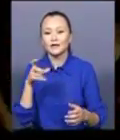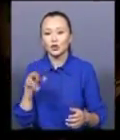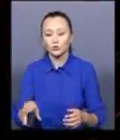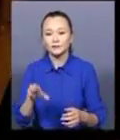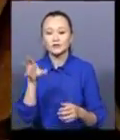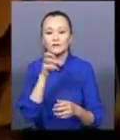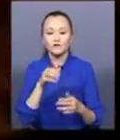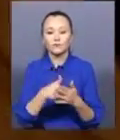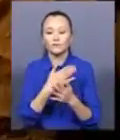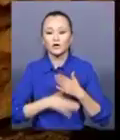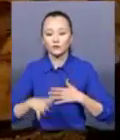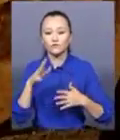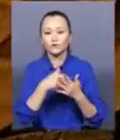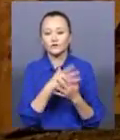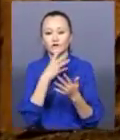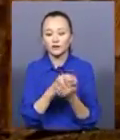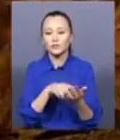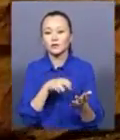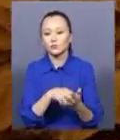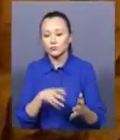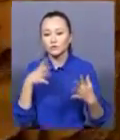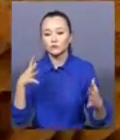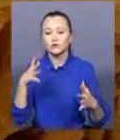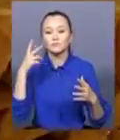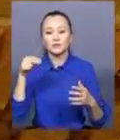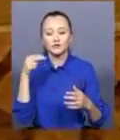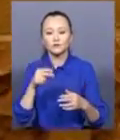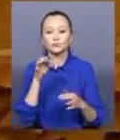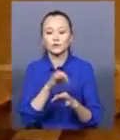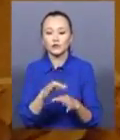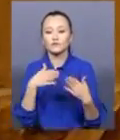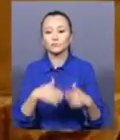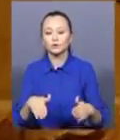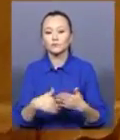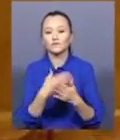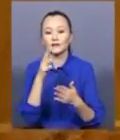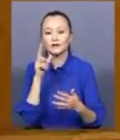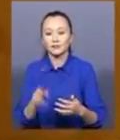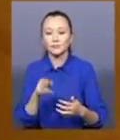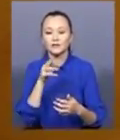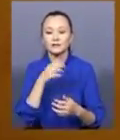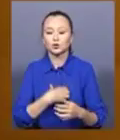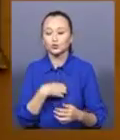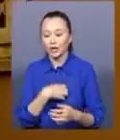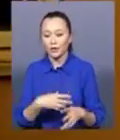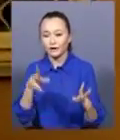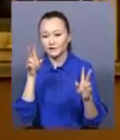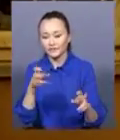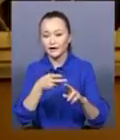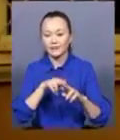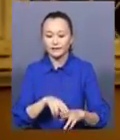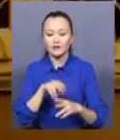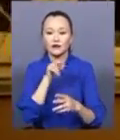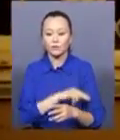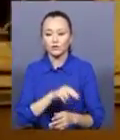Мистерианс вновь радует своих поклонников. После большого перерыва музыканты выпустили новый клип на песню «Кызганамын». Отметим, эта